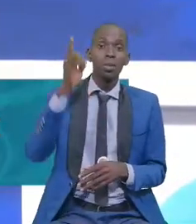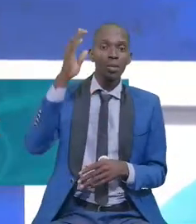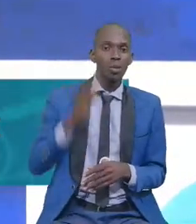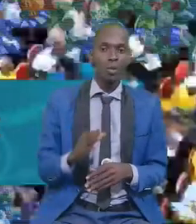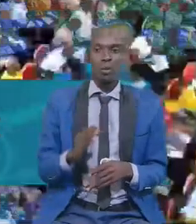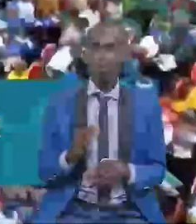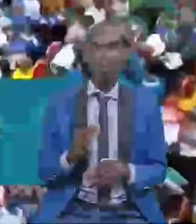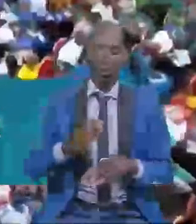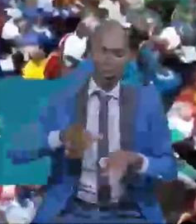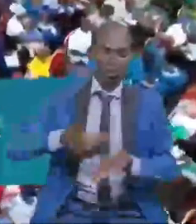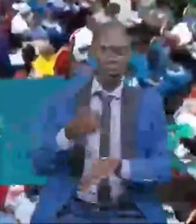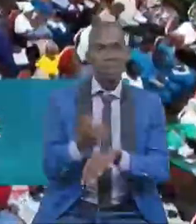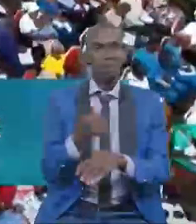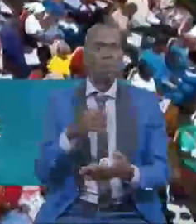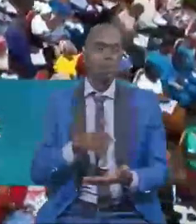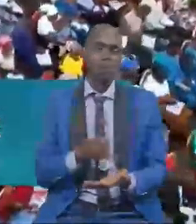Dieu l'a établi.